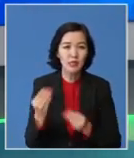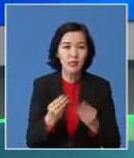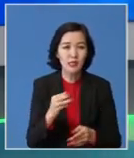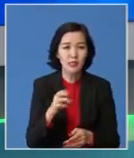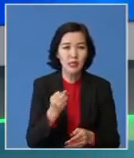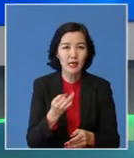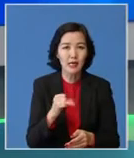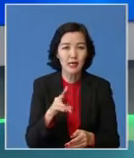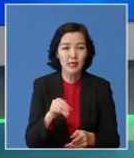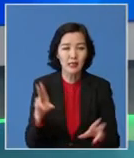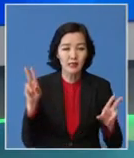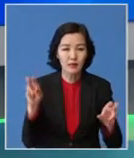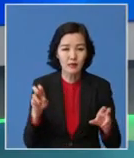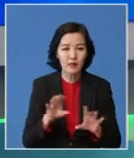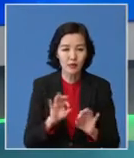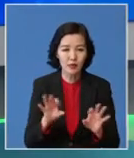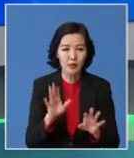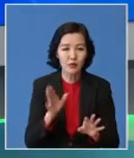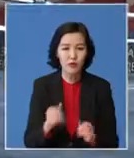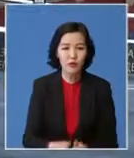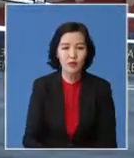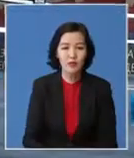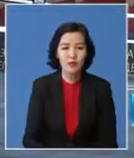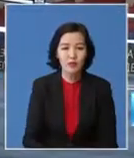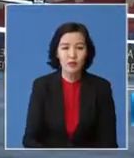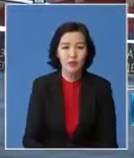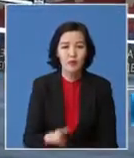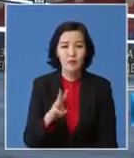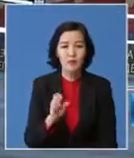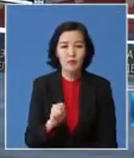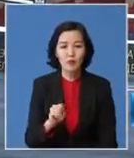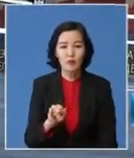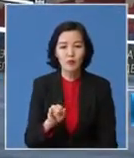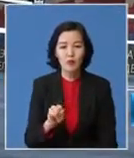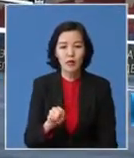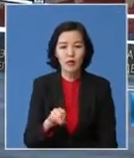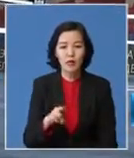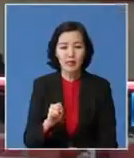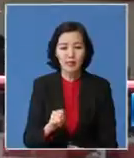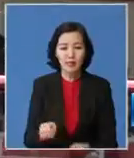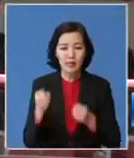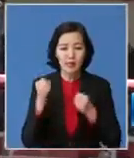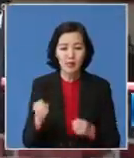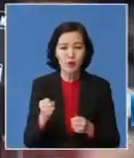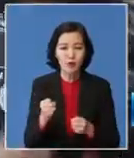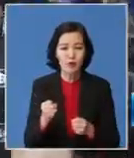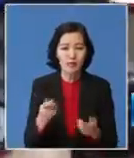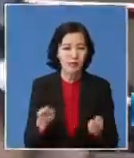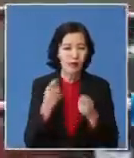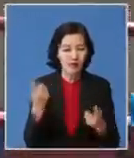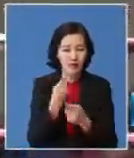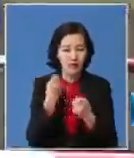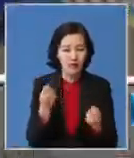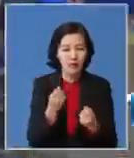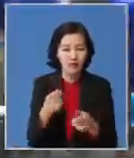Таиланде. Тему продолжит Азат Шумаханов. Муай-тай, или как его еще называют, тайский бокс, малоизвестный вид спорта для